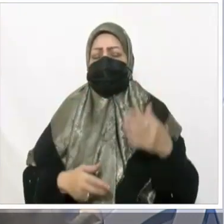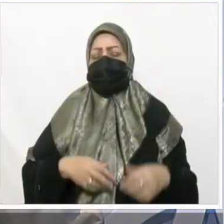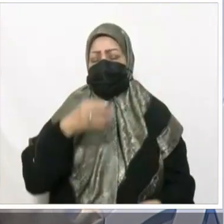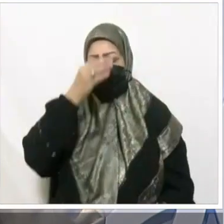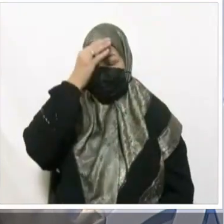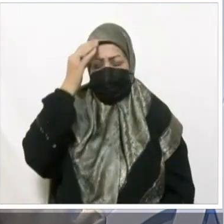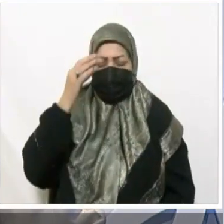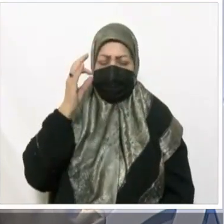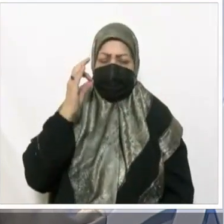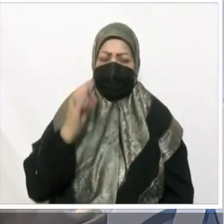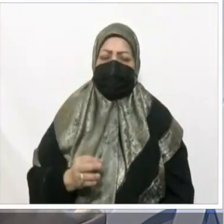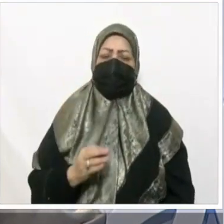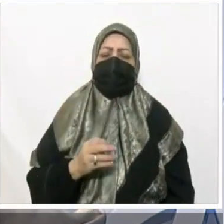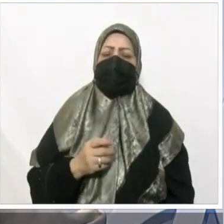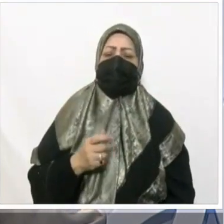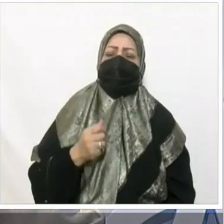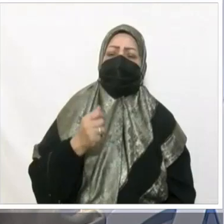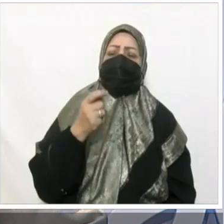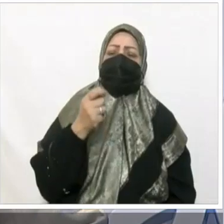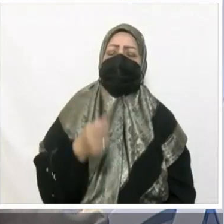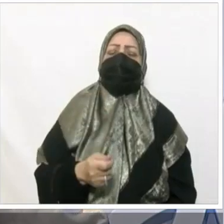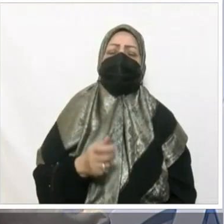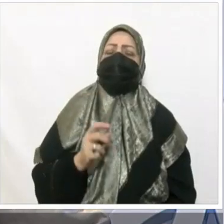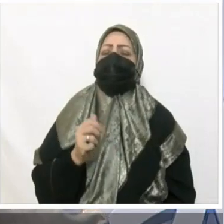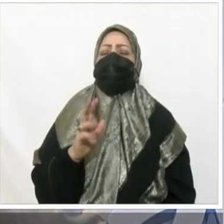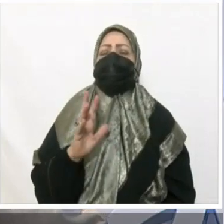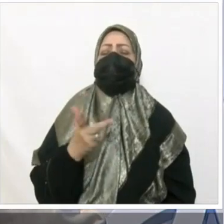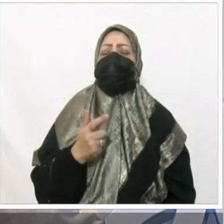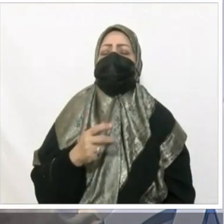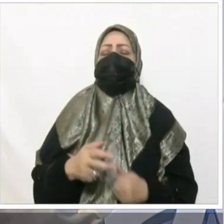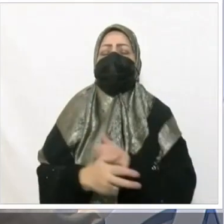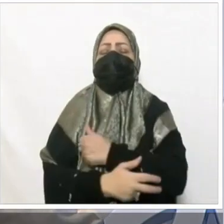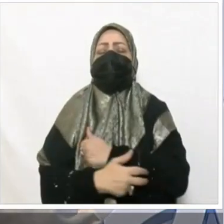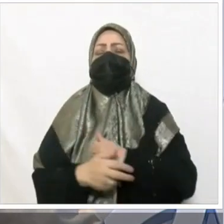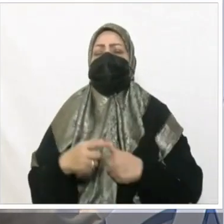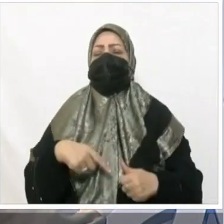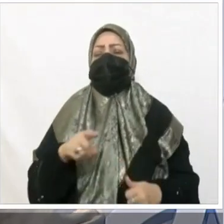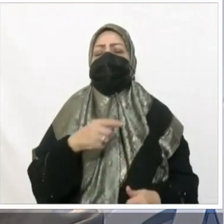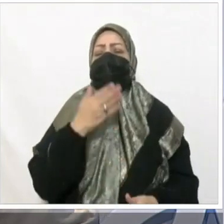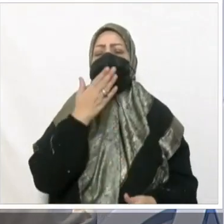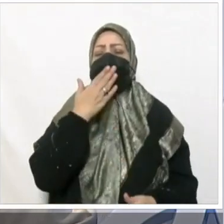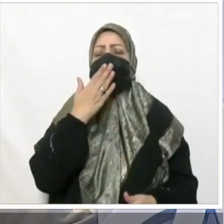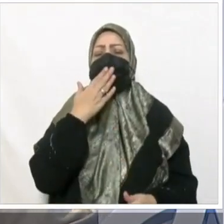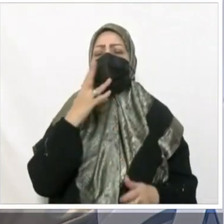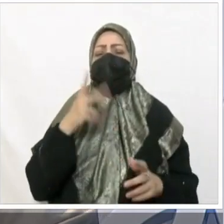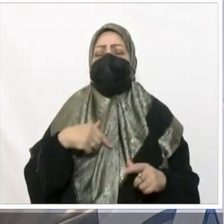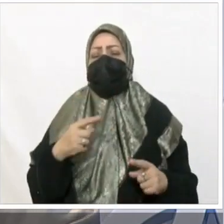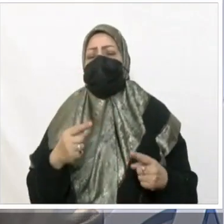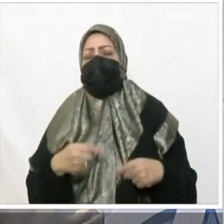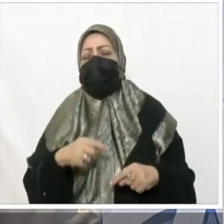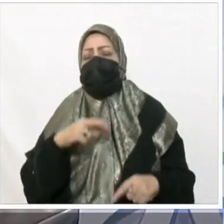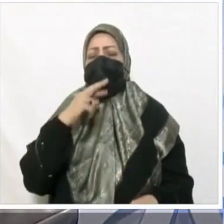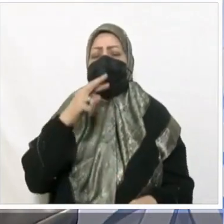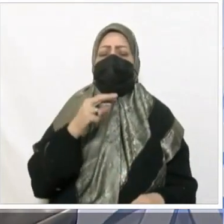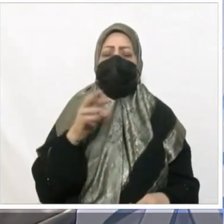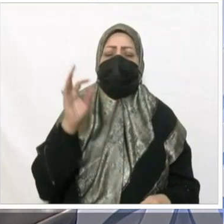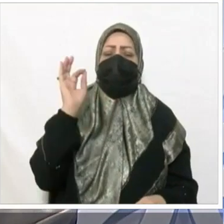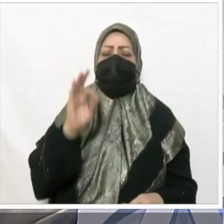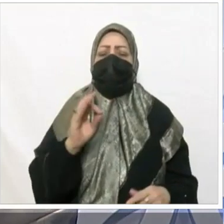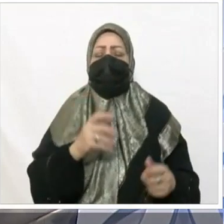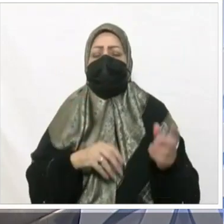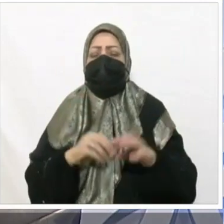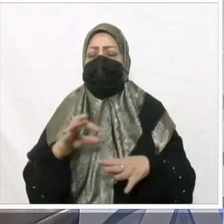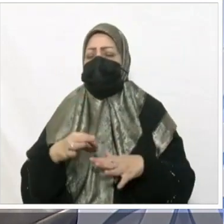القيمة. وصونوا ألسنتكم عن الخوض فيها، فإنها مسألة فرعية لا داعي للخوض